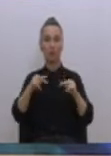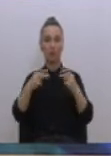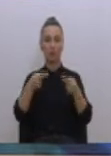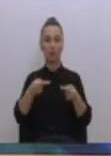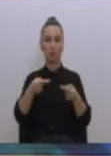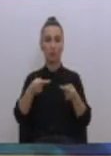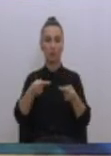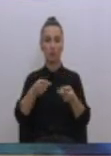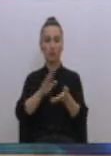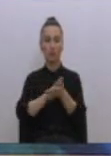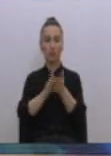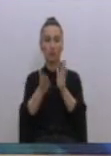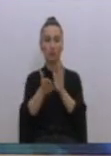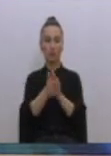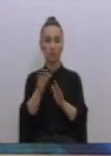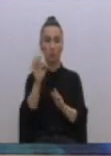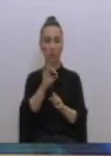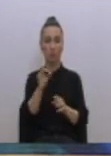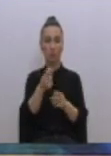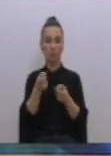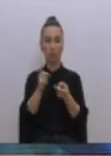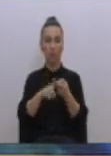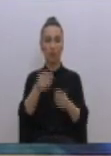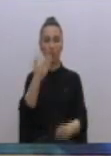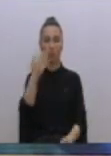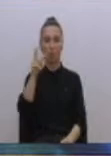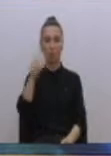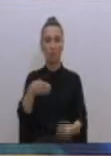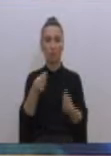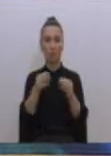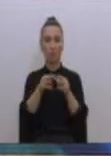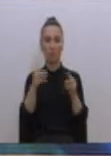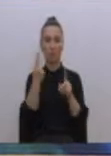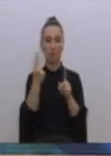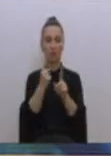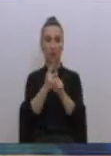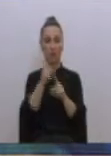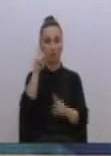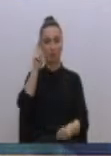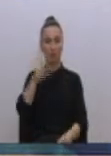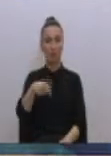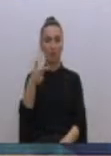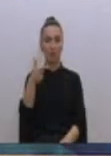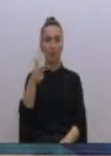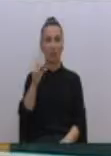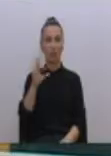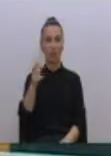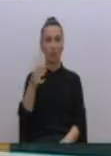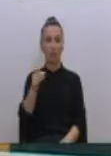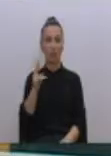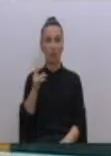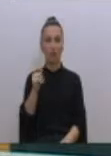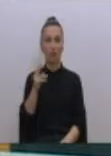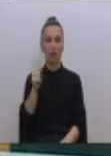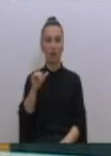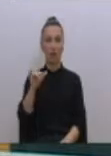წერილის შეთანხმების რატიფიცირების თაობაზე. მომხსენებელი ფინანსამინისტრის პირველი მოადგილე ბატონი გიორგი კაკაურიძე.